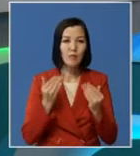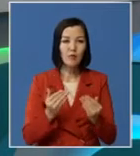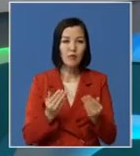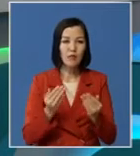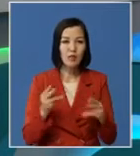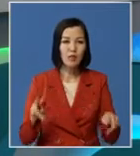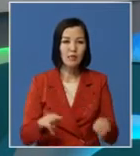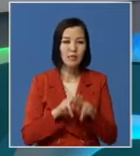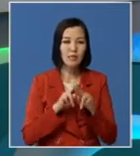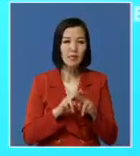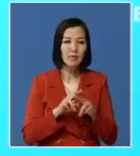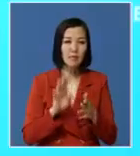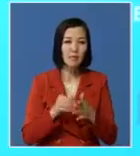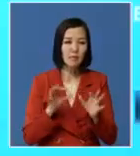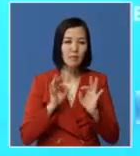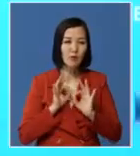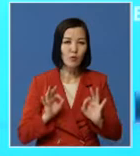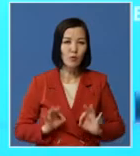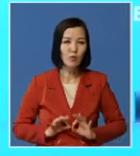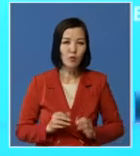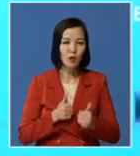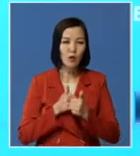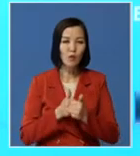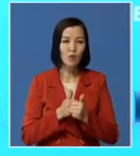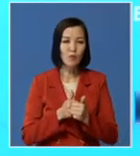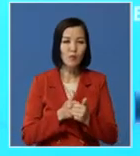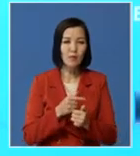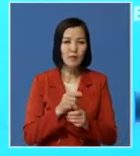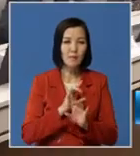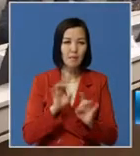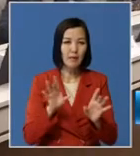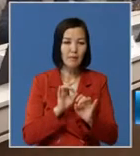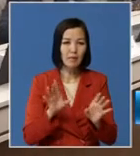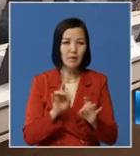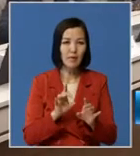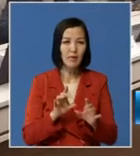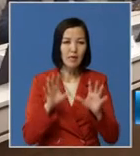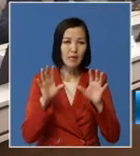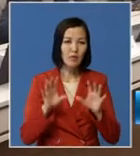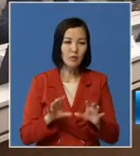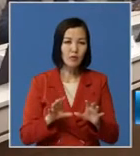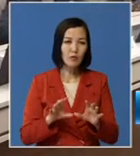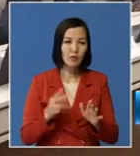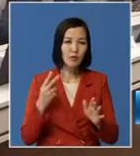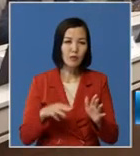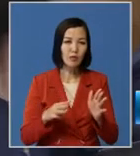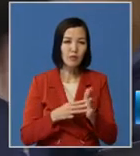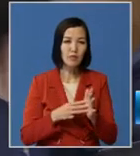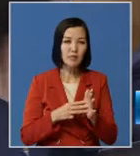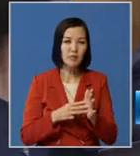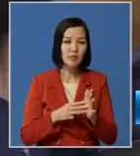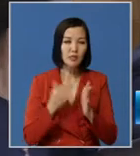айыппұл салынды. Бұл туралы бүгін Елордада бас прокурордың орынбасары мәлімдеді. Конституциялық